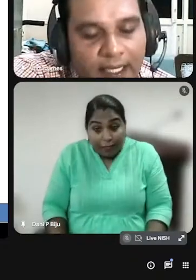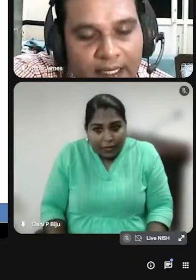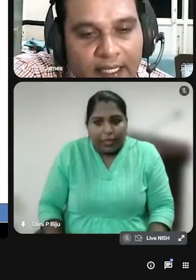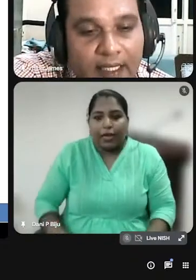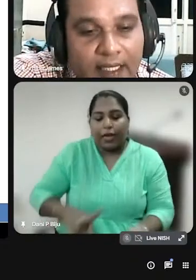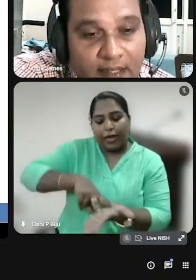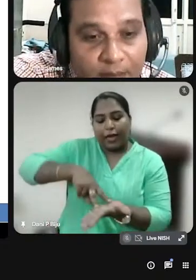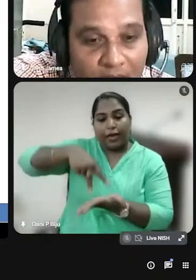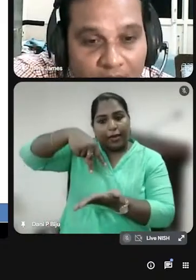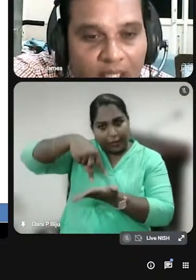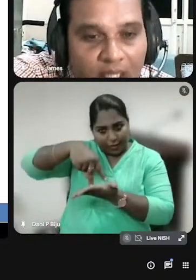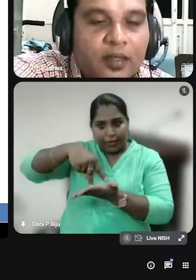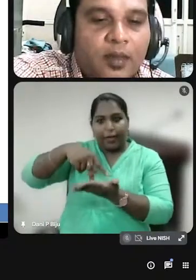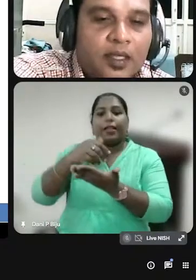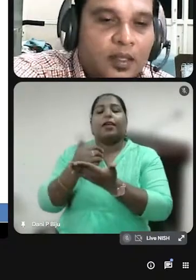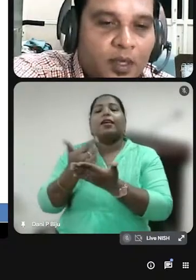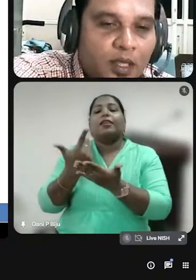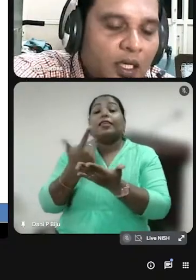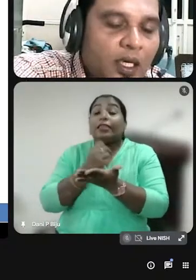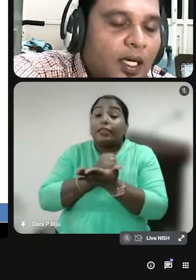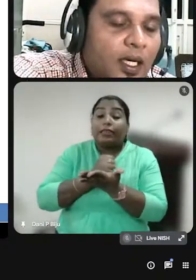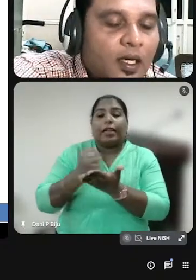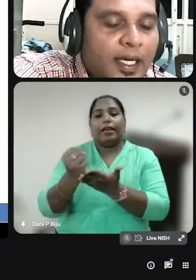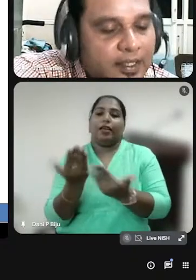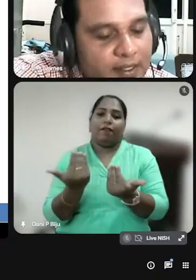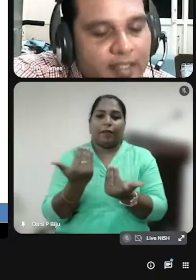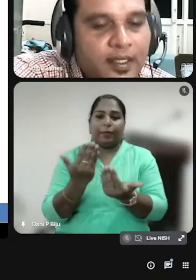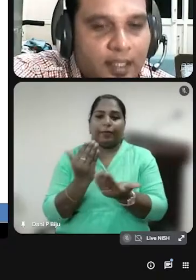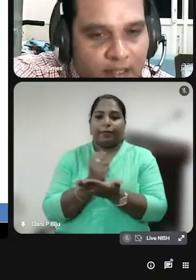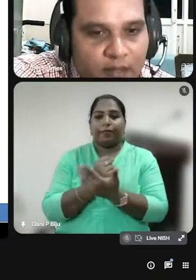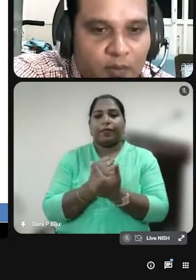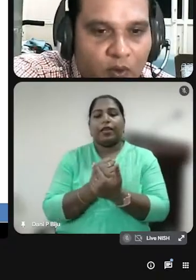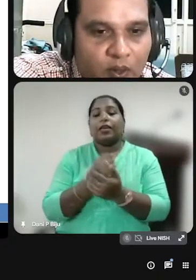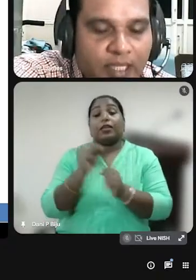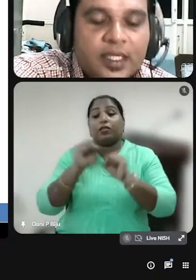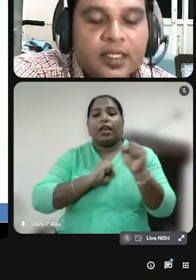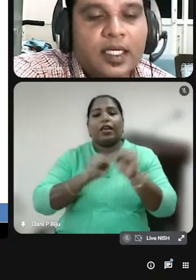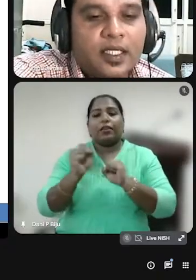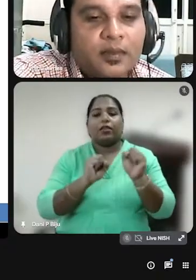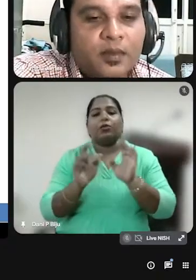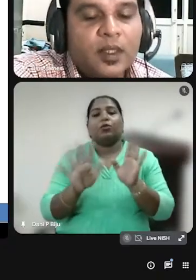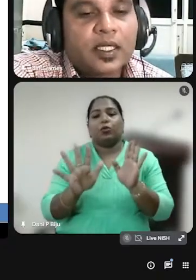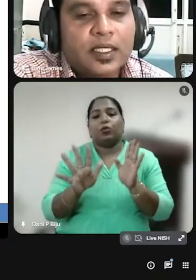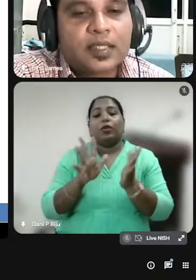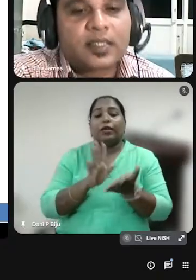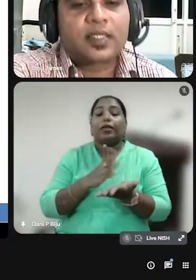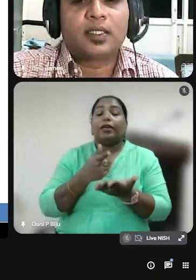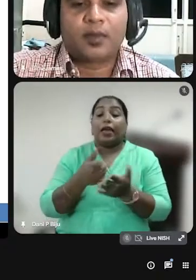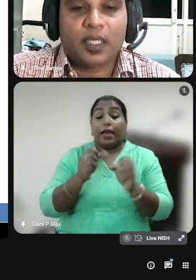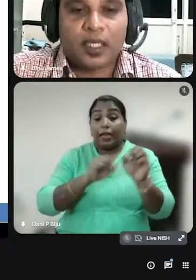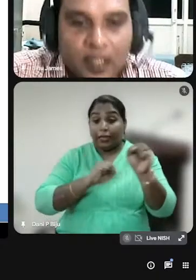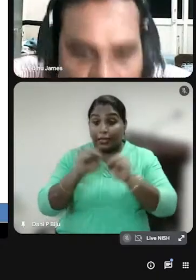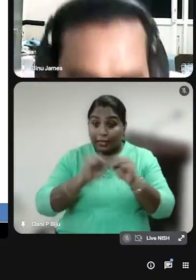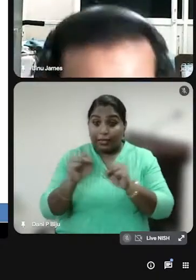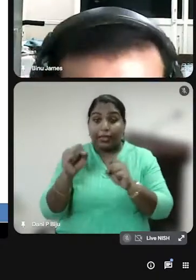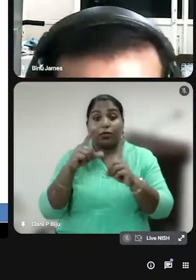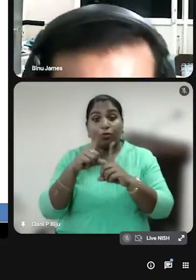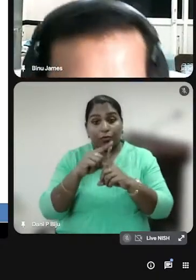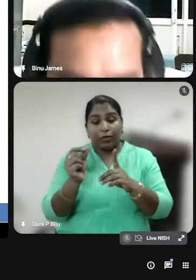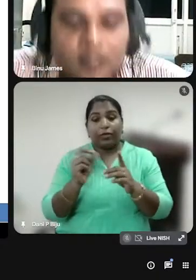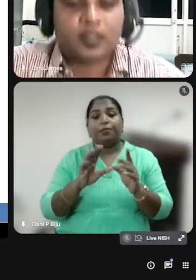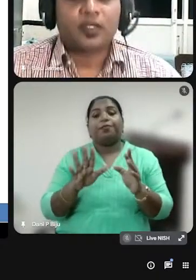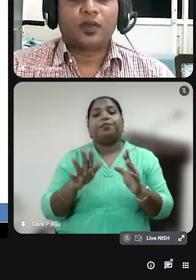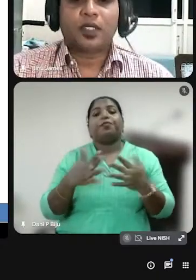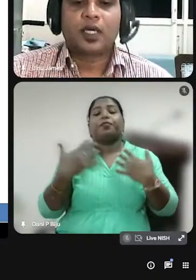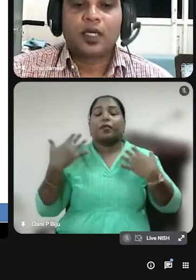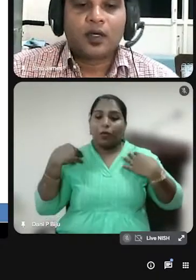അത് എണീക്കാനായിട്ട് ശ്രമിക്കുക എന്ന് മാത്രം മതി. എക്സസൈസ് ആയിട്ട് ചെയ്യുമ്പോൾ ജസ്റ്റ് നമ്മളിങ്ങനെ ഒന്ന്